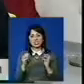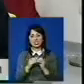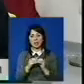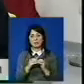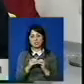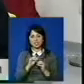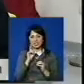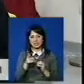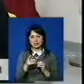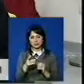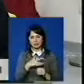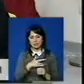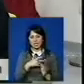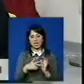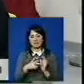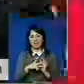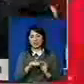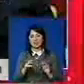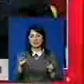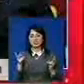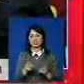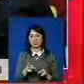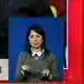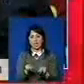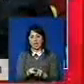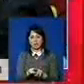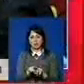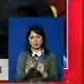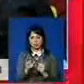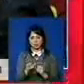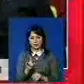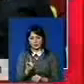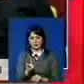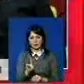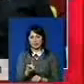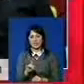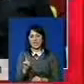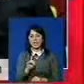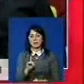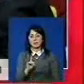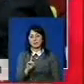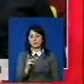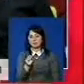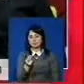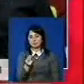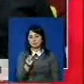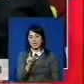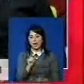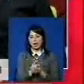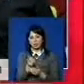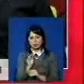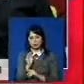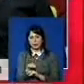წლის მანძილზე დაახლოებით 800 ბავშვს ესაჭიროება ამ დაგარიზულმა. ქალბატონო ქეთევან, რა თანხების, რა სახსრების მოზიდვა არის